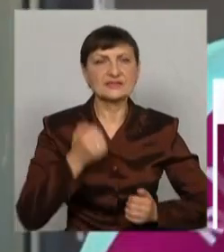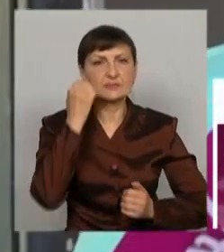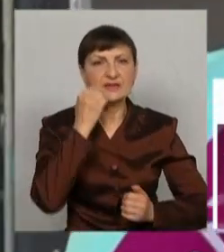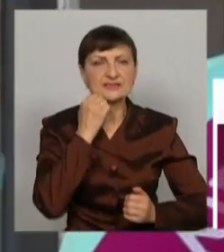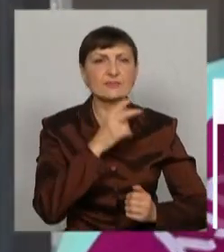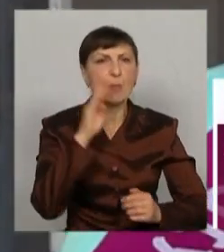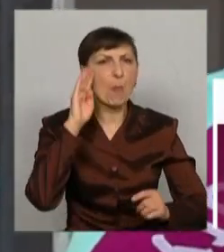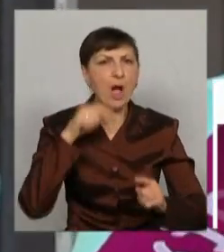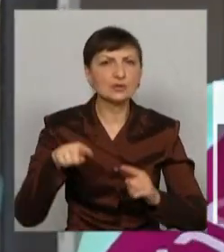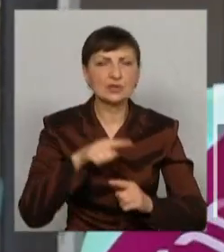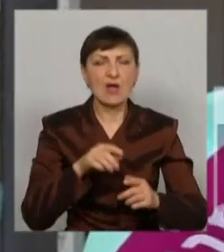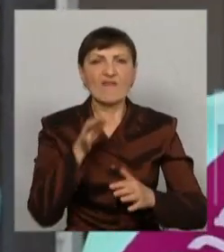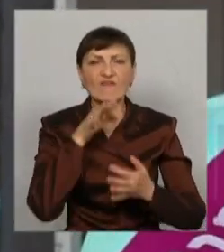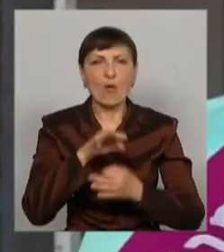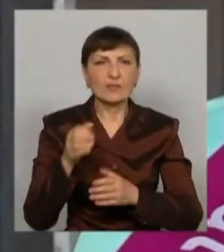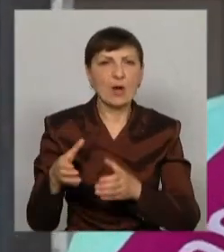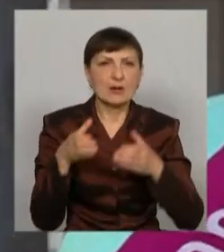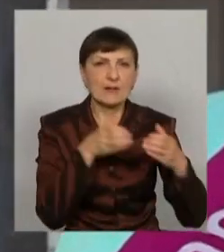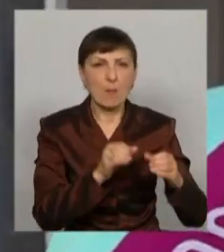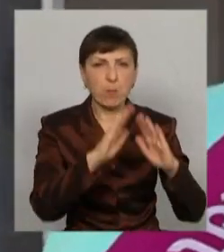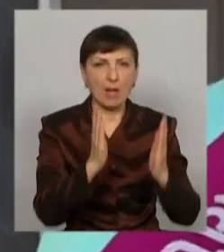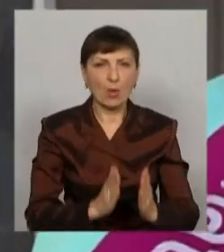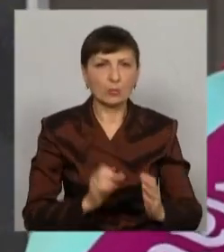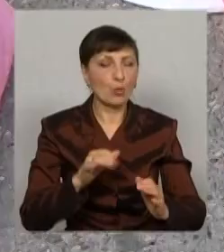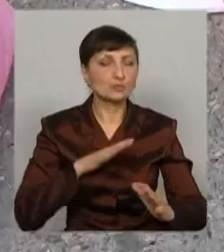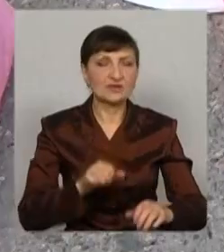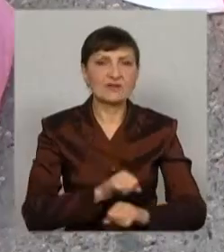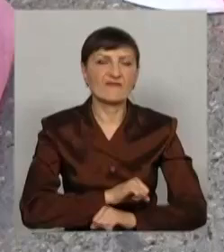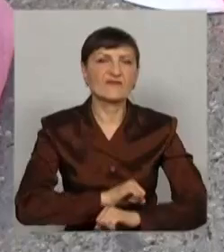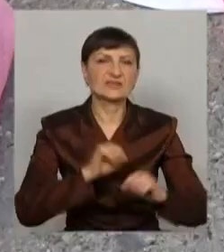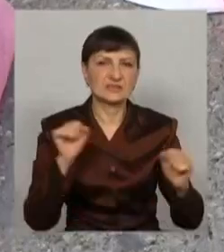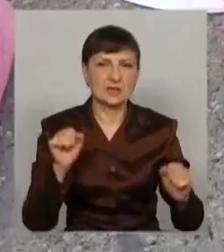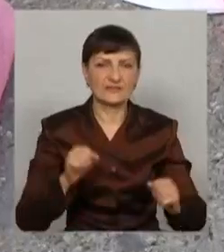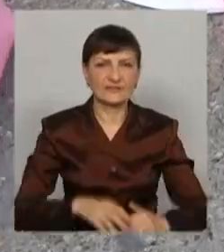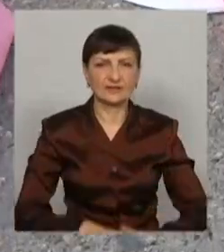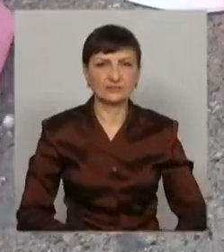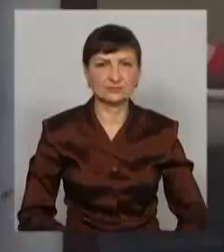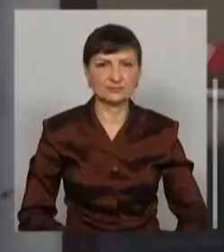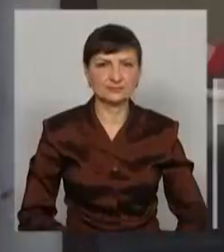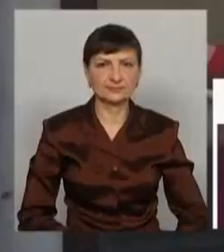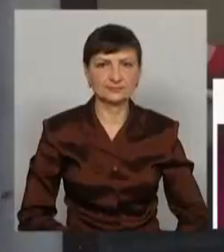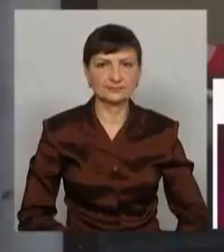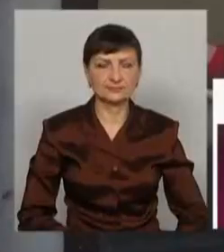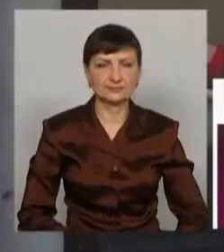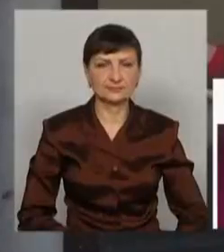отзывчивым парням, которые вовремя вынесли газовый баллон. Если бы не они, могла бы произойти страшная трагедия.